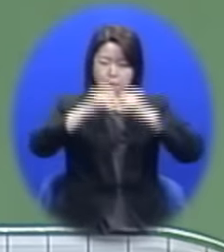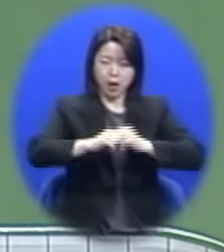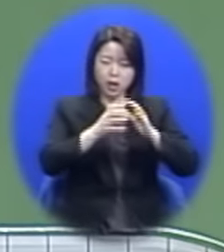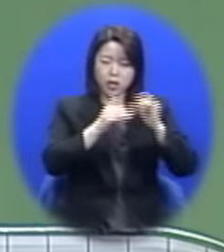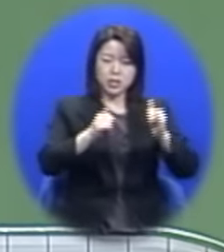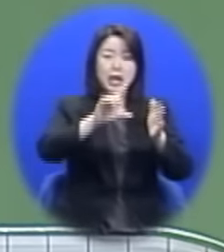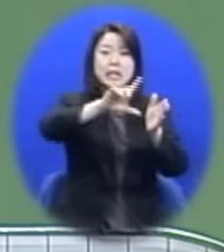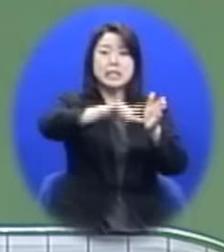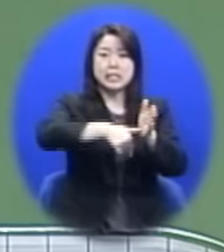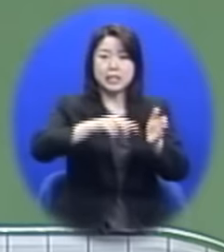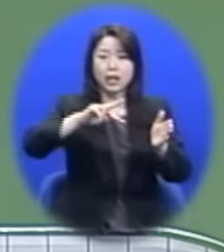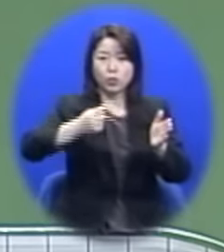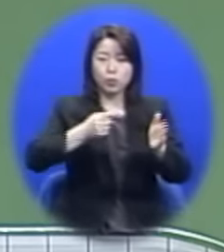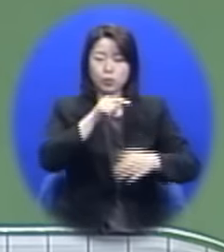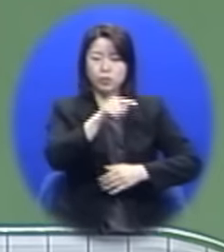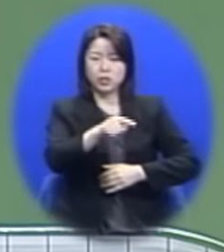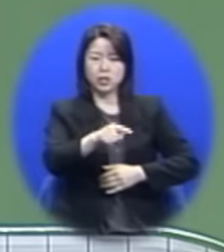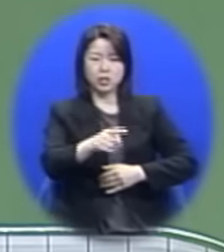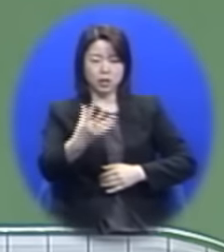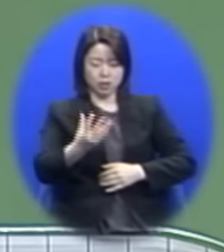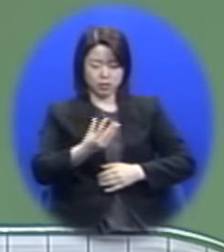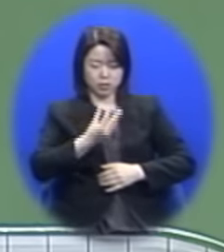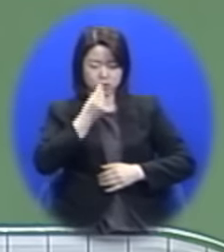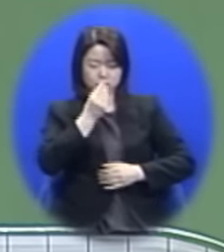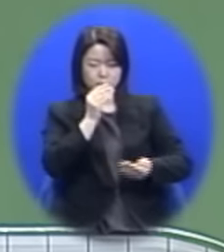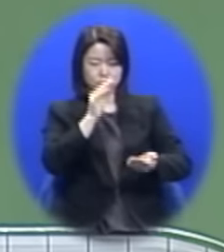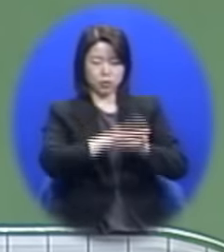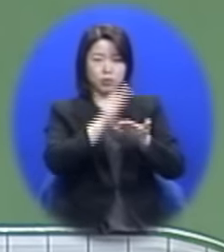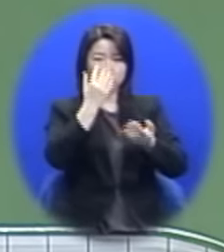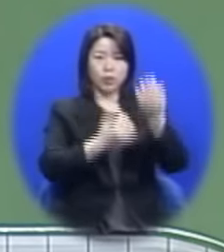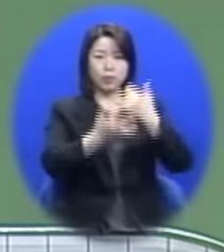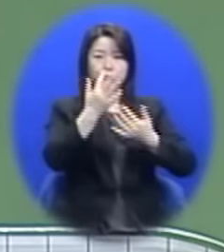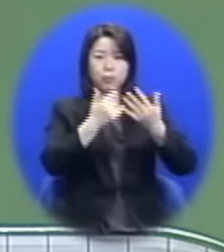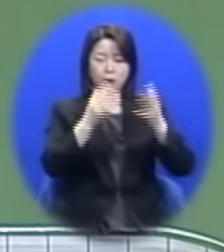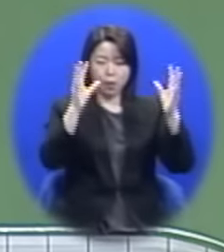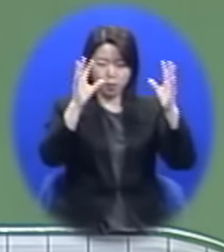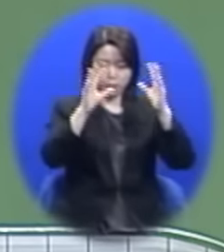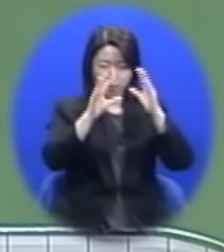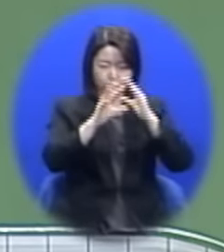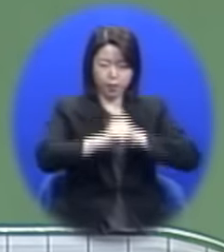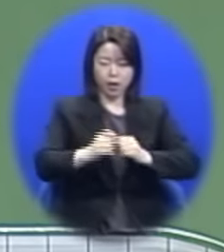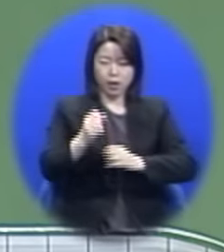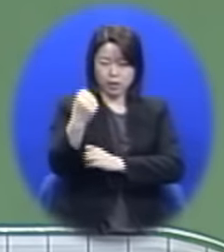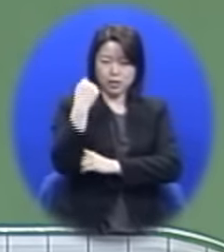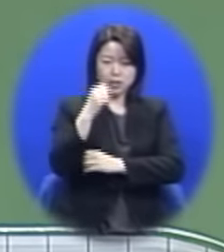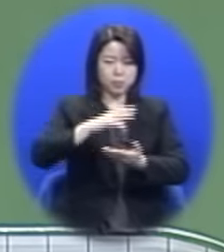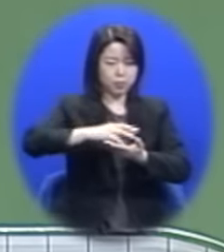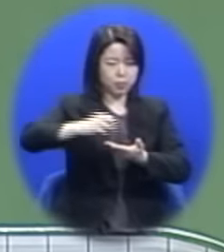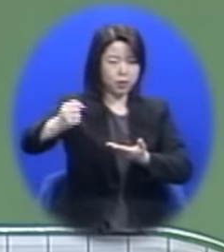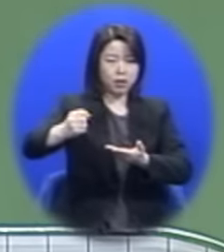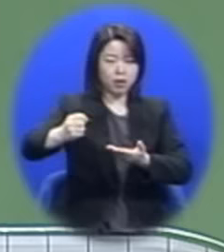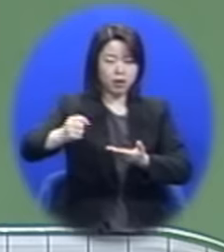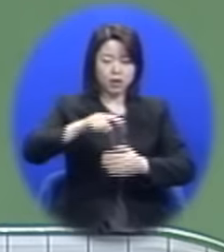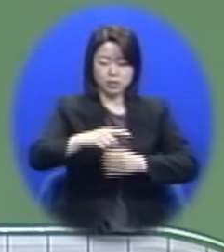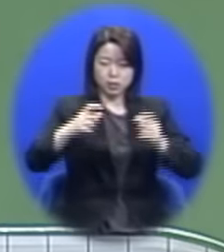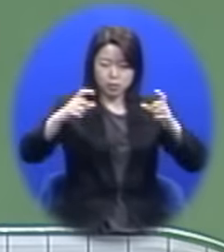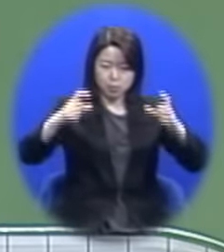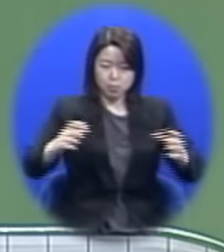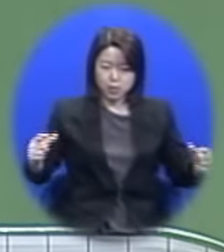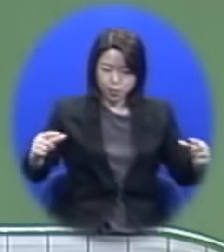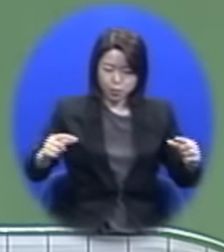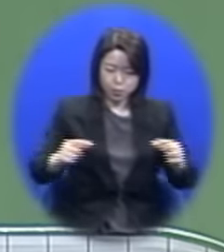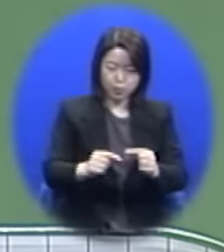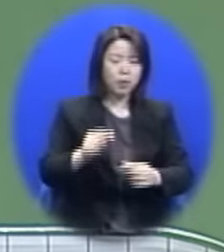시간조차도 이 신성한 불꽃을 소멸시킬 수도, 그 힘을 고갈시킬 수도, 그 범위를 축소시킬 수도